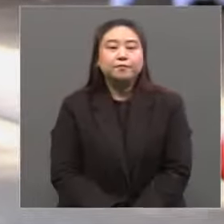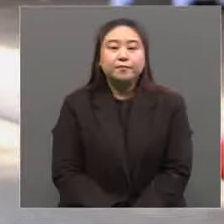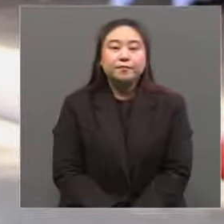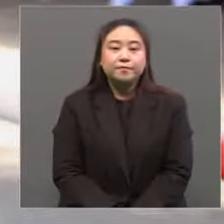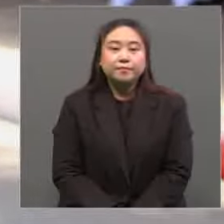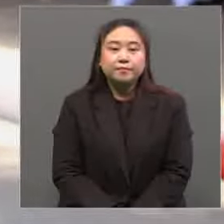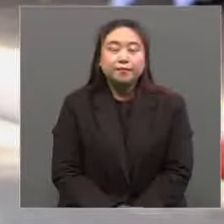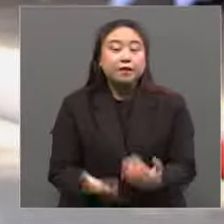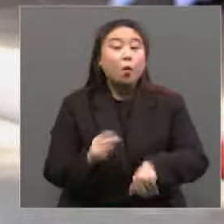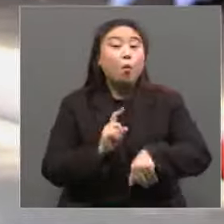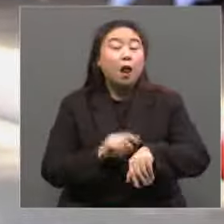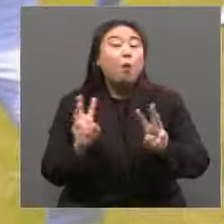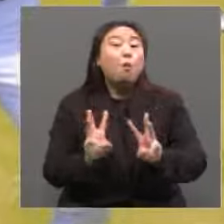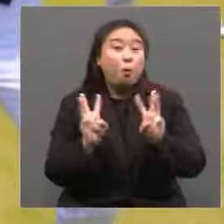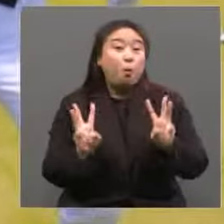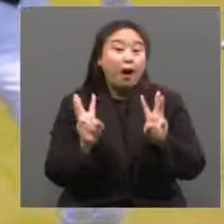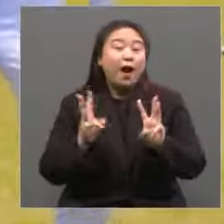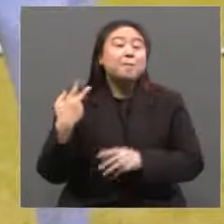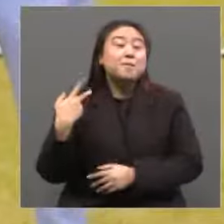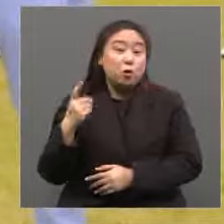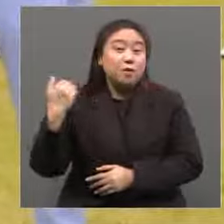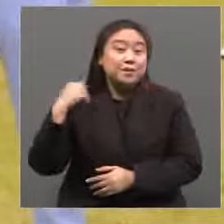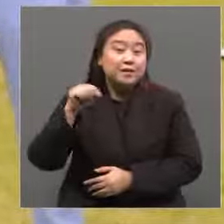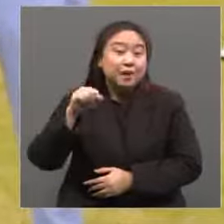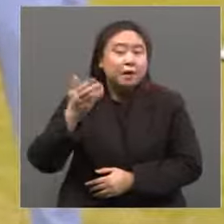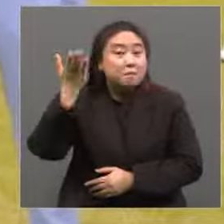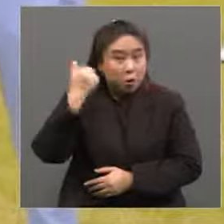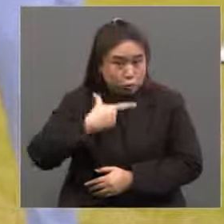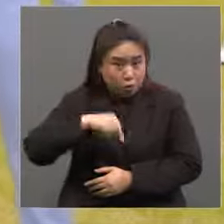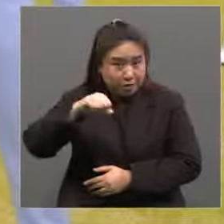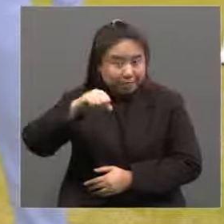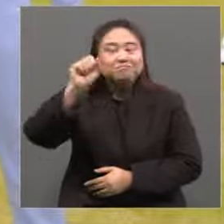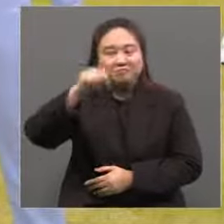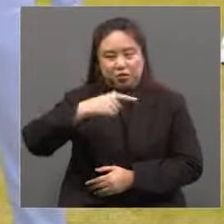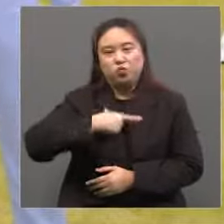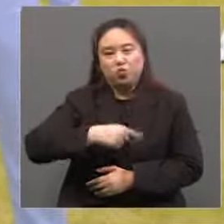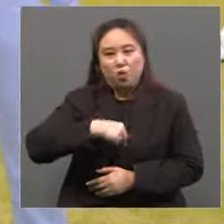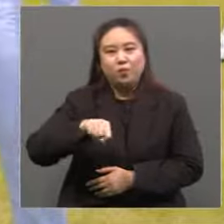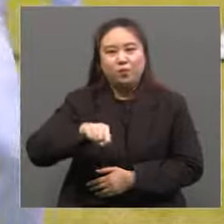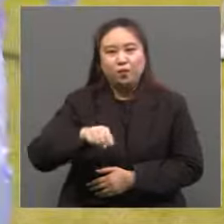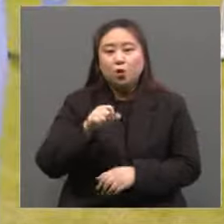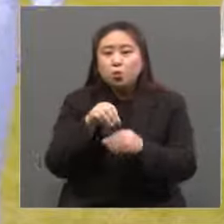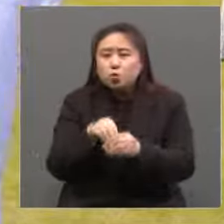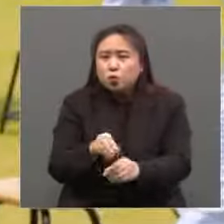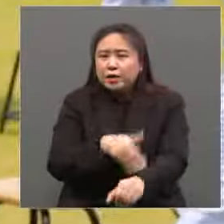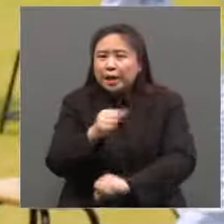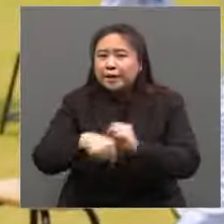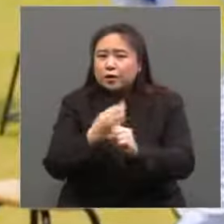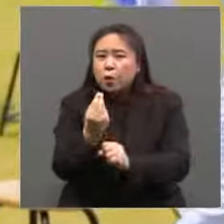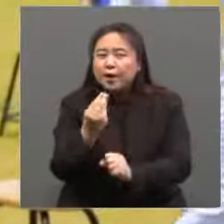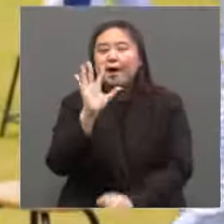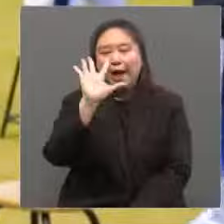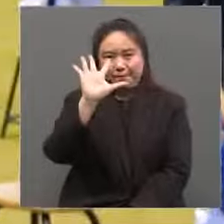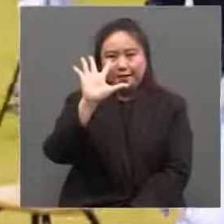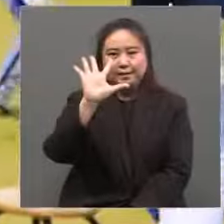เป็นการใช้เวลาว่างด้วยเนาะ ใช่ครับ ปกติเราชอบเล่นดนตรีอยู่แล้วไหมคะ ชอบอยู่แล้วครับ เราอยู่วงนี้มากี่ปีแล้ว อยู่วงนี้มา5ปีครับ